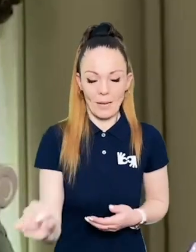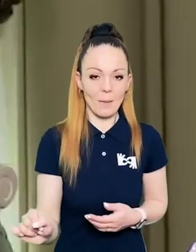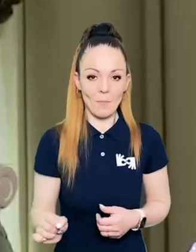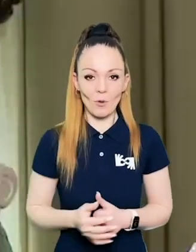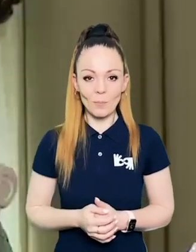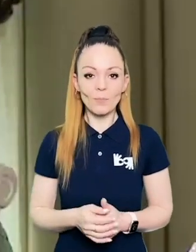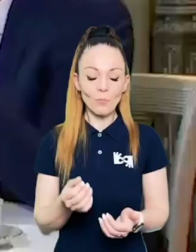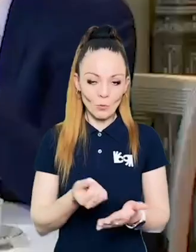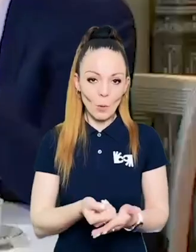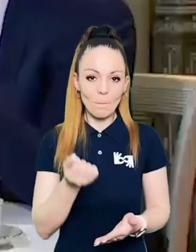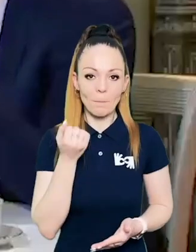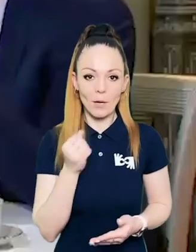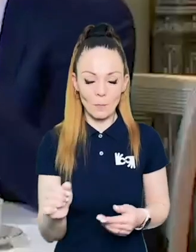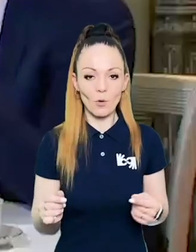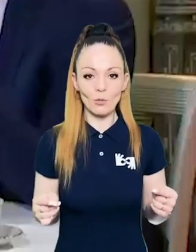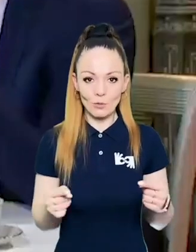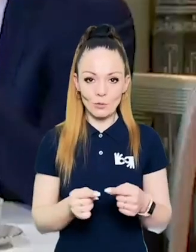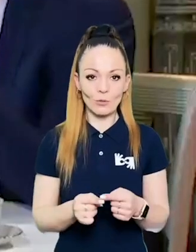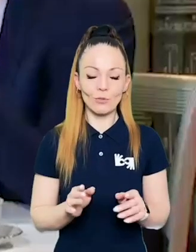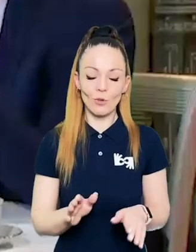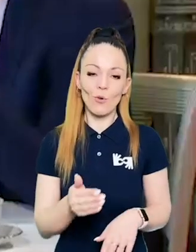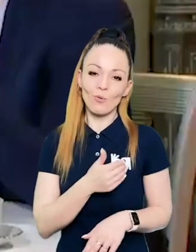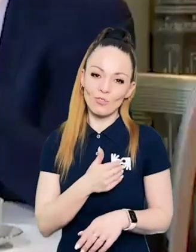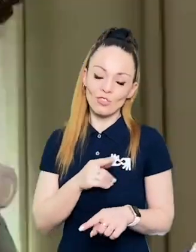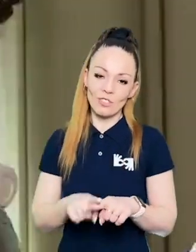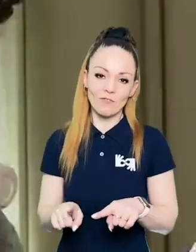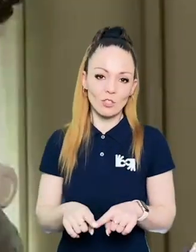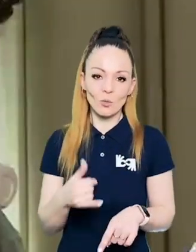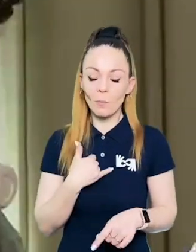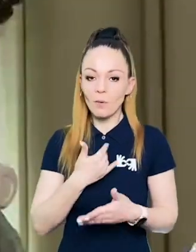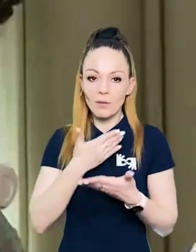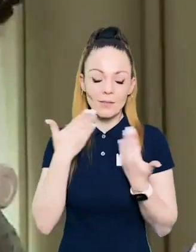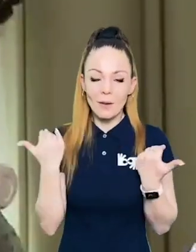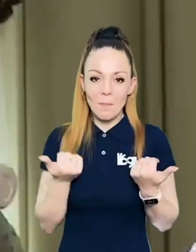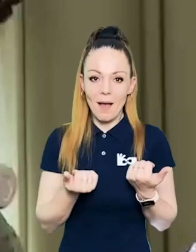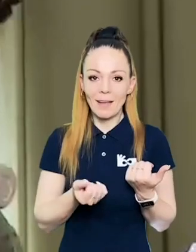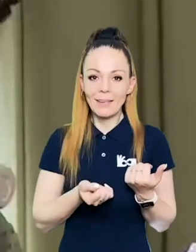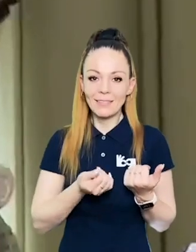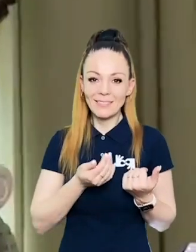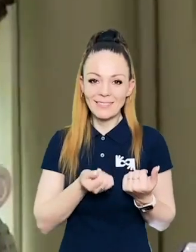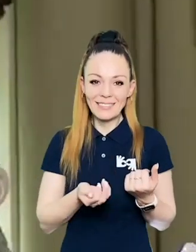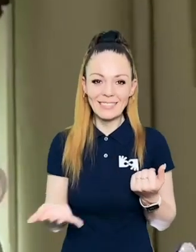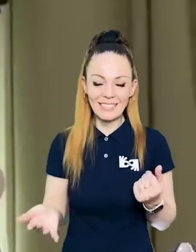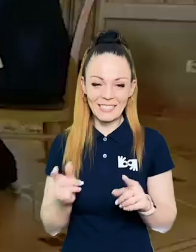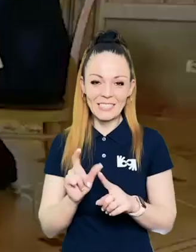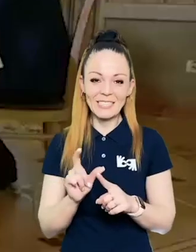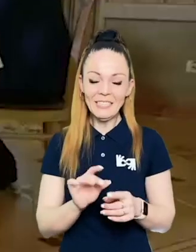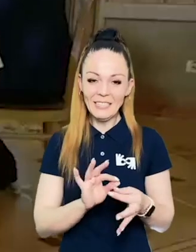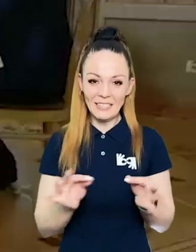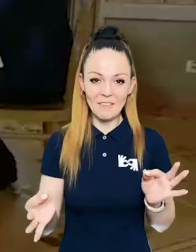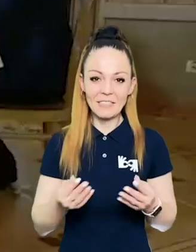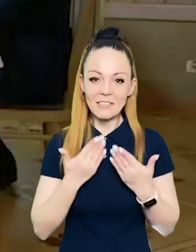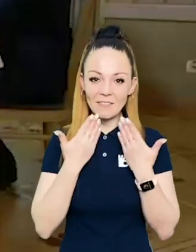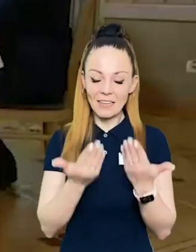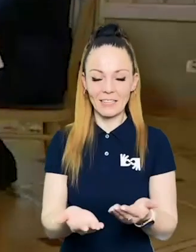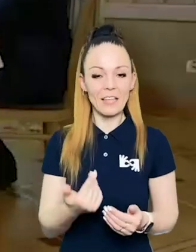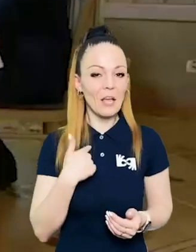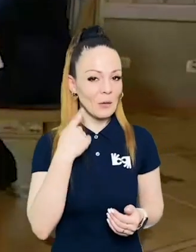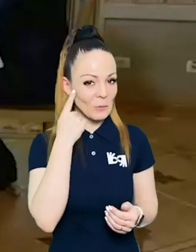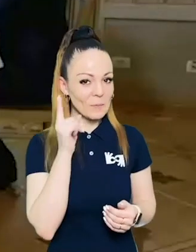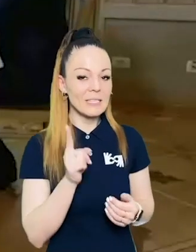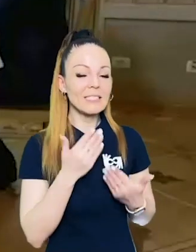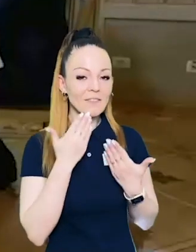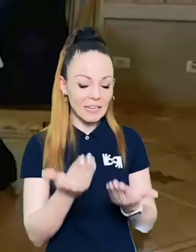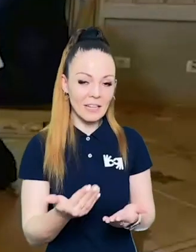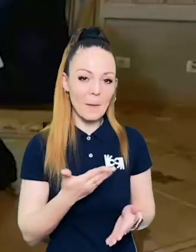до перемоги. До перемоги точно, ми в неї віримо. Хочеться швидше, у мене немає стільки звернень. Я думаю,